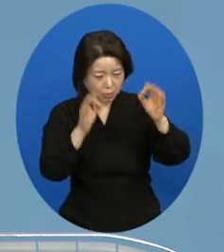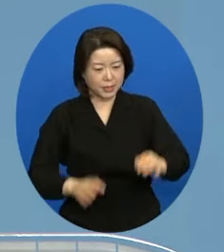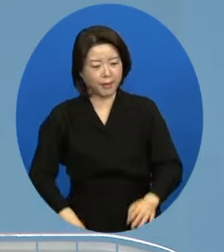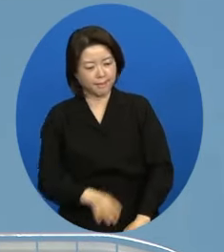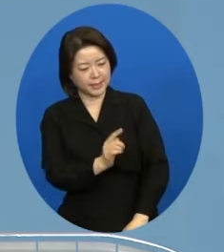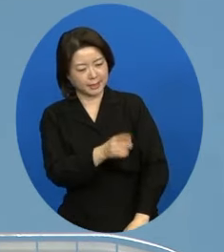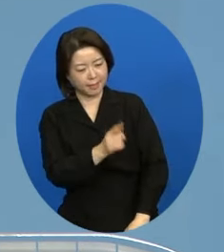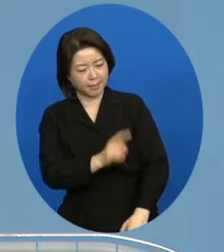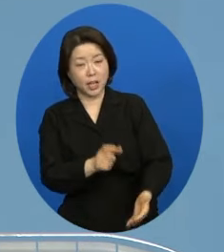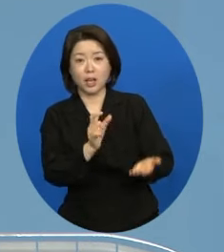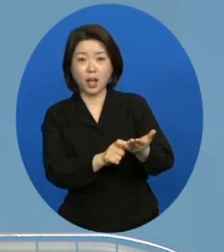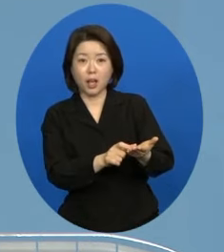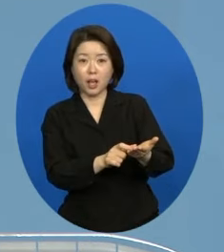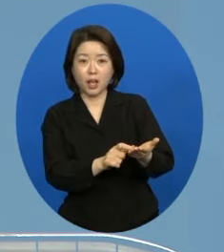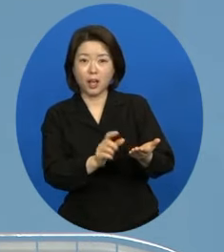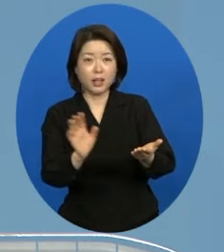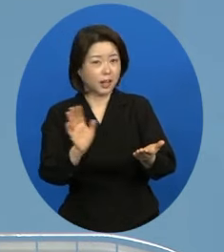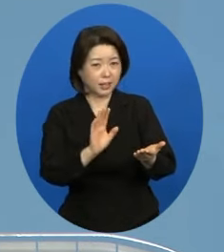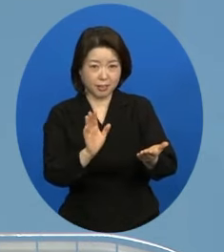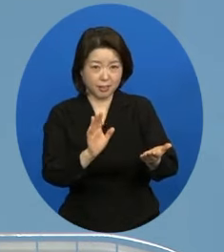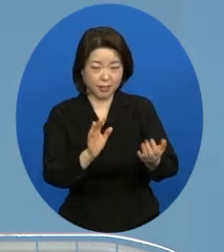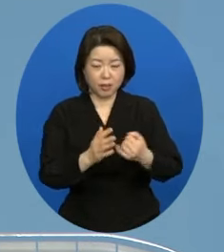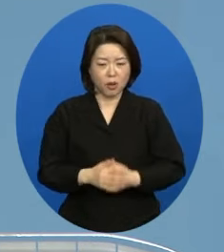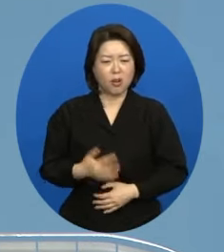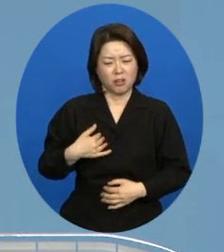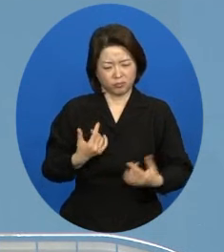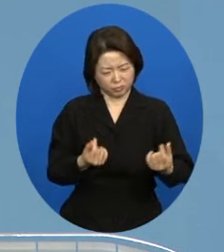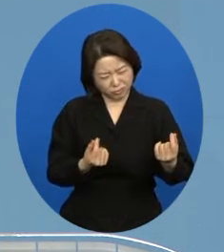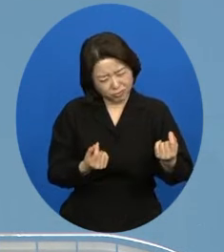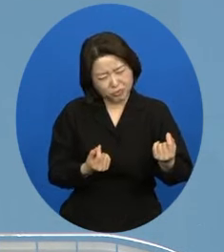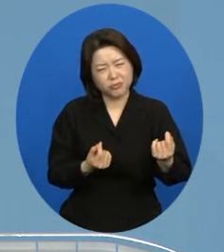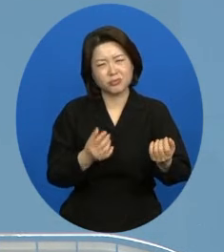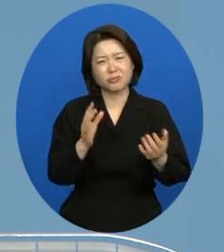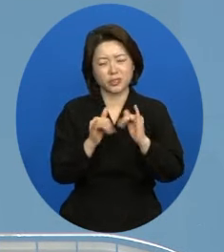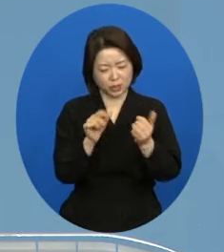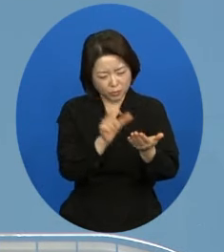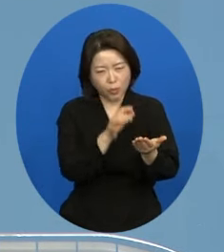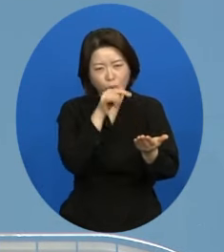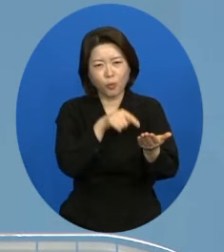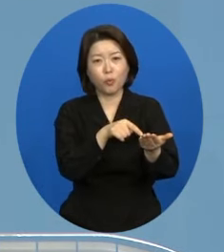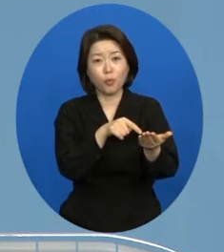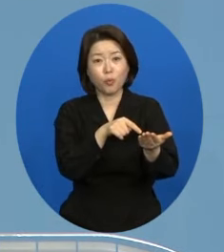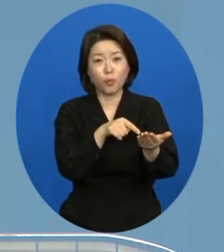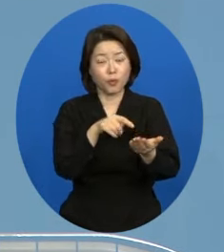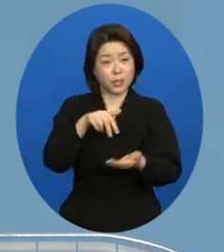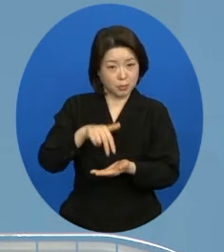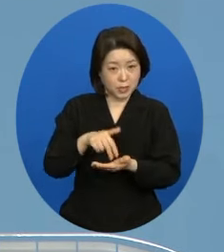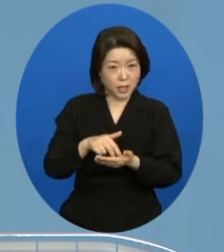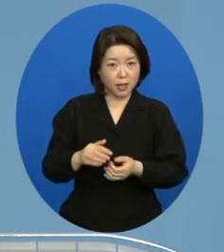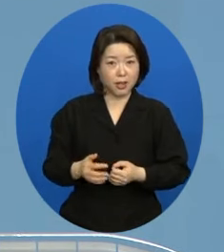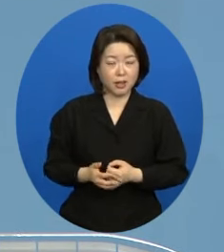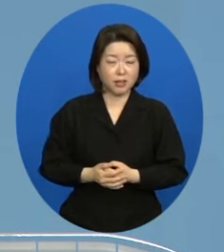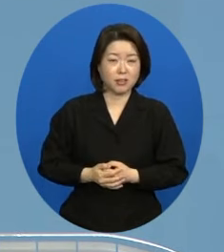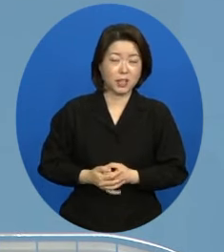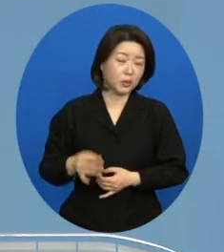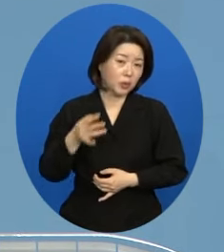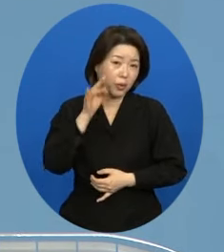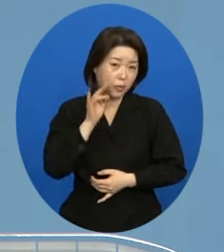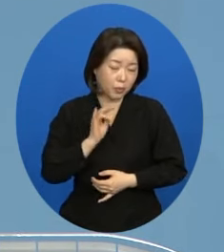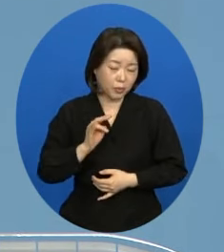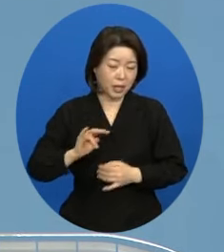하십니까 아니면 야 나와 비슷한 사람이 여기 있네 나도 창녀 라합과 같은